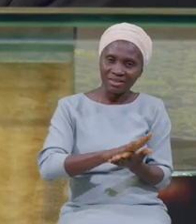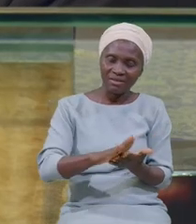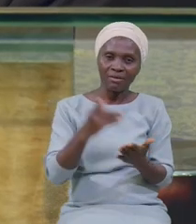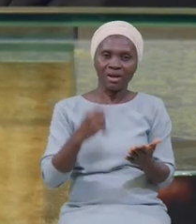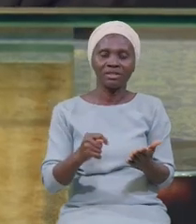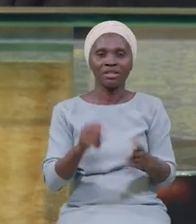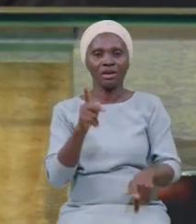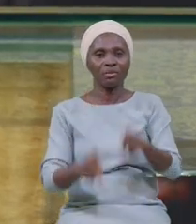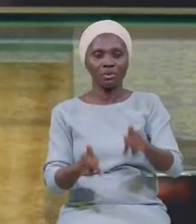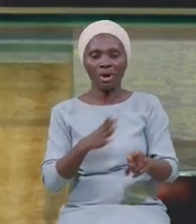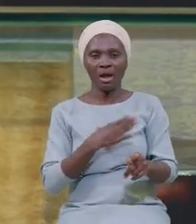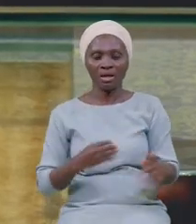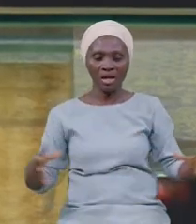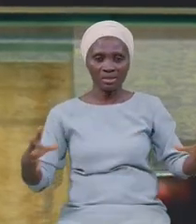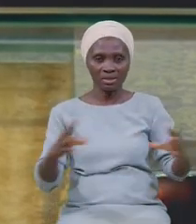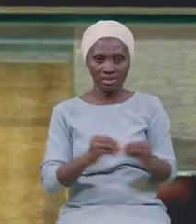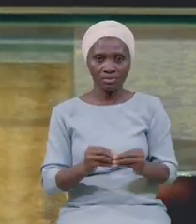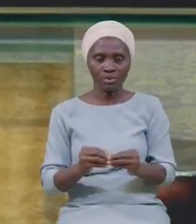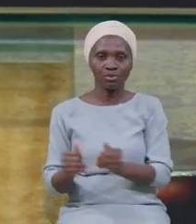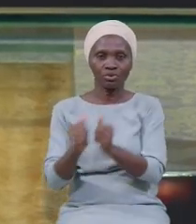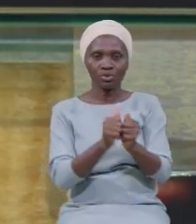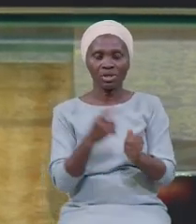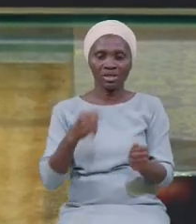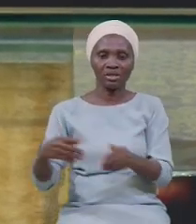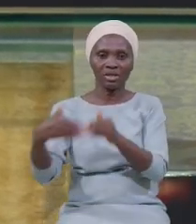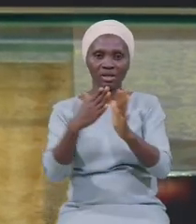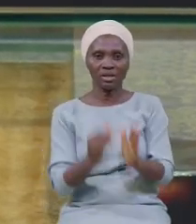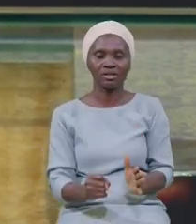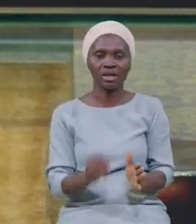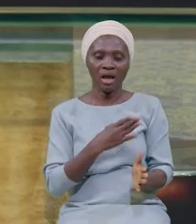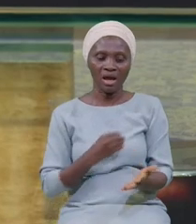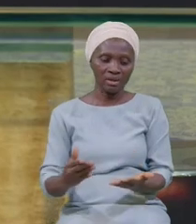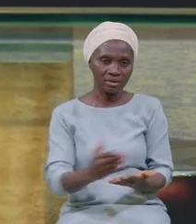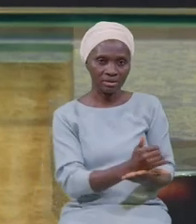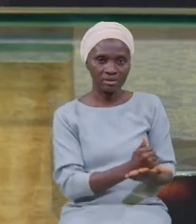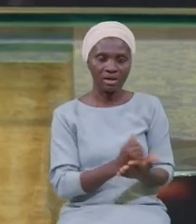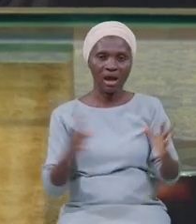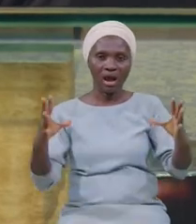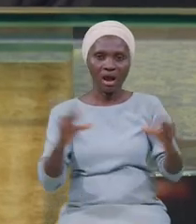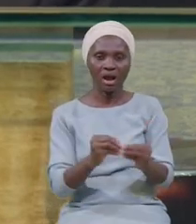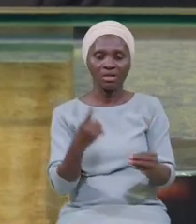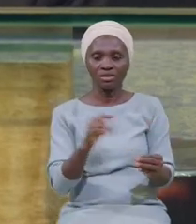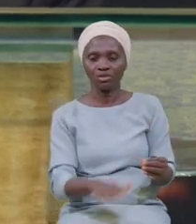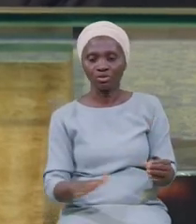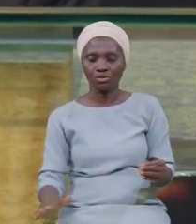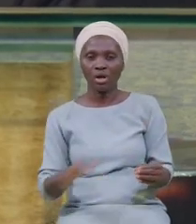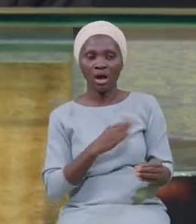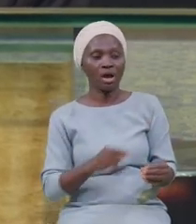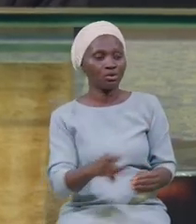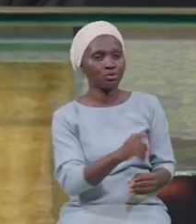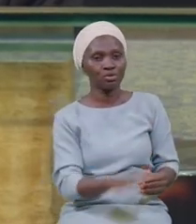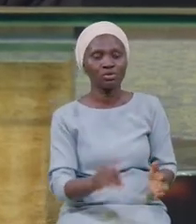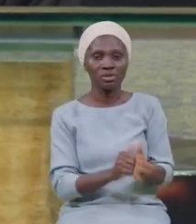Et former une réunion sainte, assemblée les vieillards, assemblée les enfants, même les nourrissons à